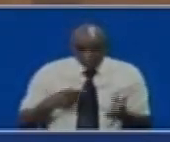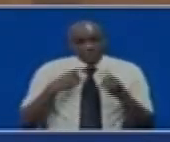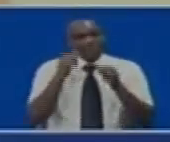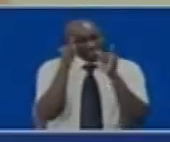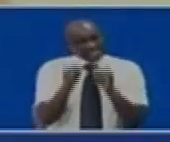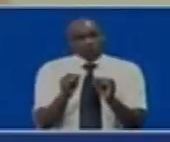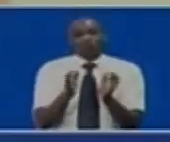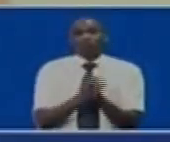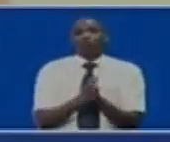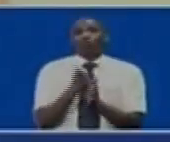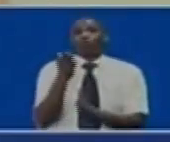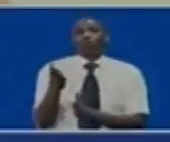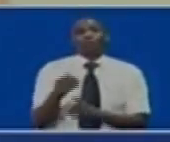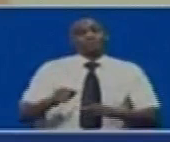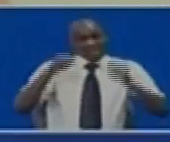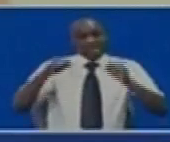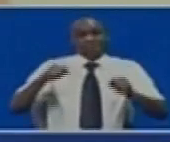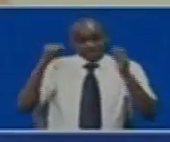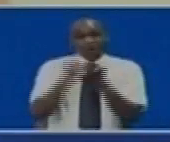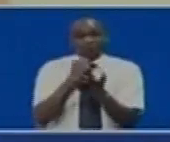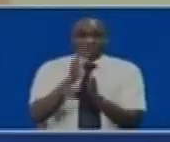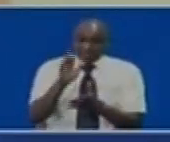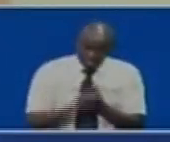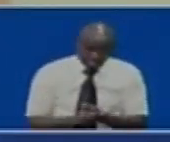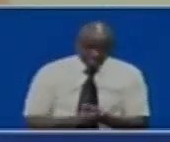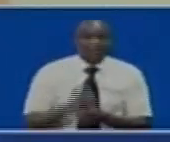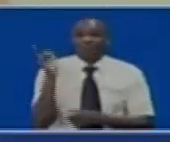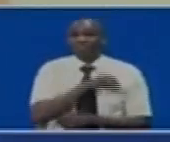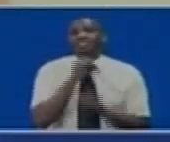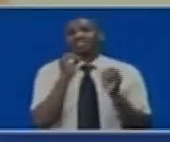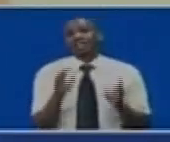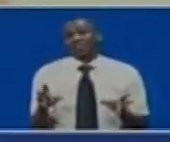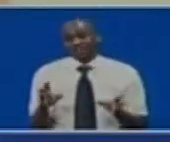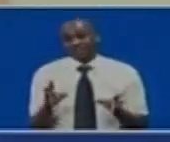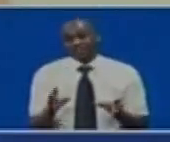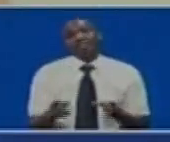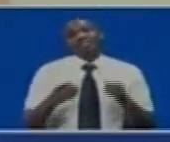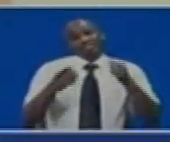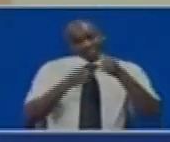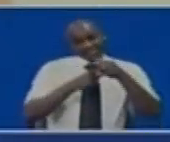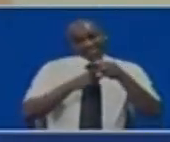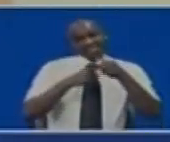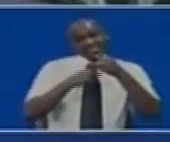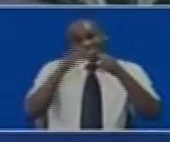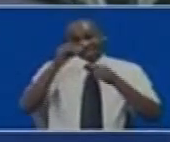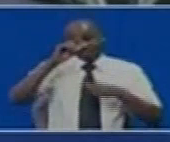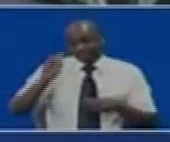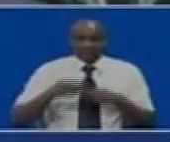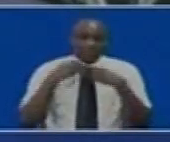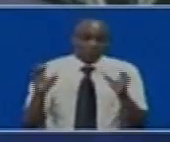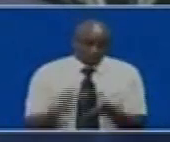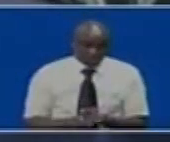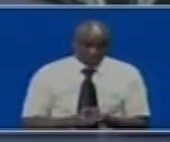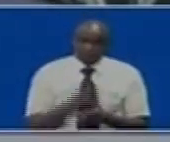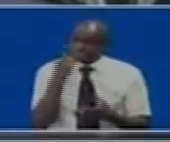sehemu maalumu iliyotengewa kwa kaunti kujipumzisha haikukamilika, na shilingi 1,600 hazijulikani ziliko. But we still